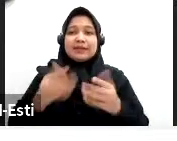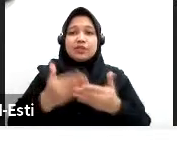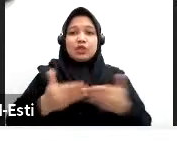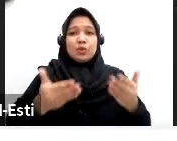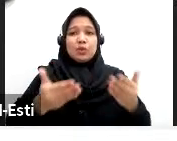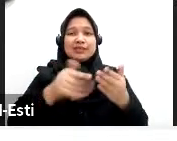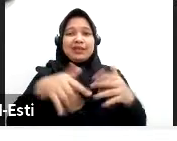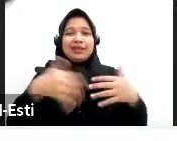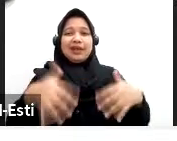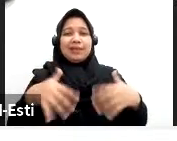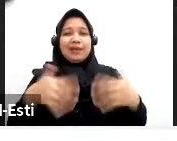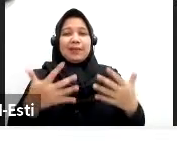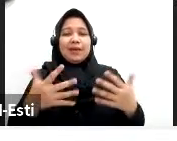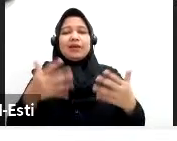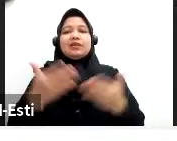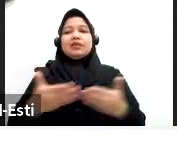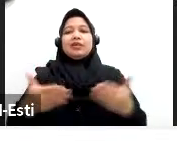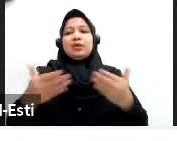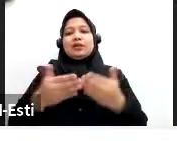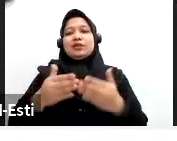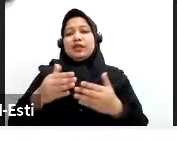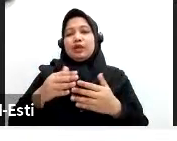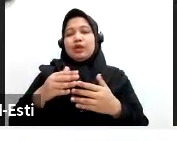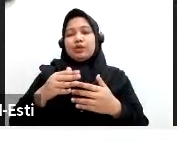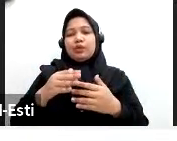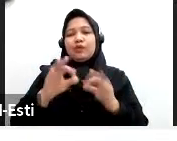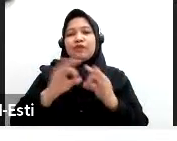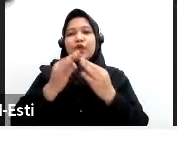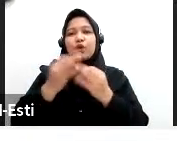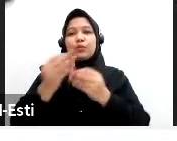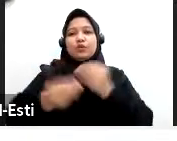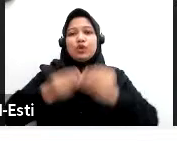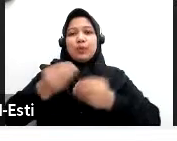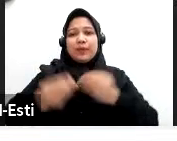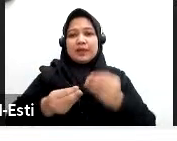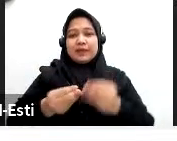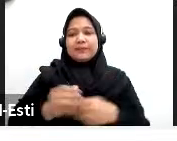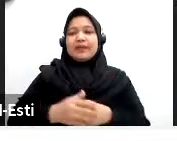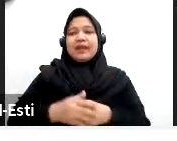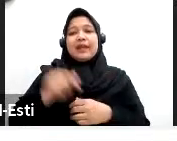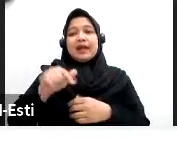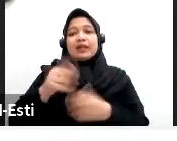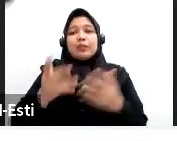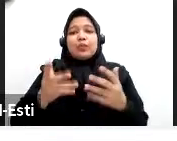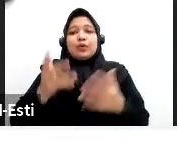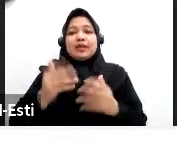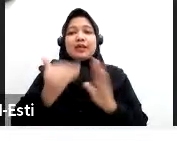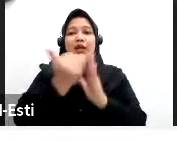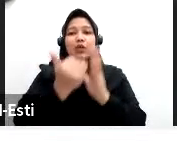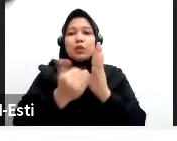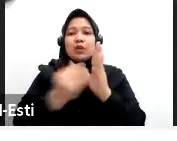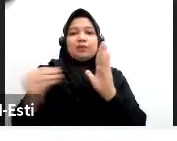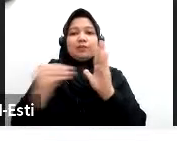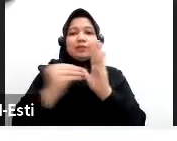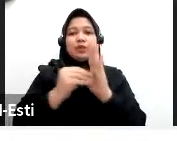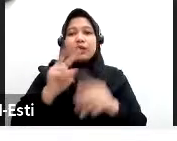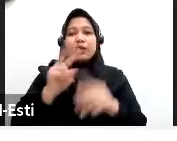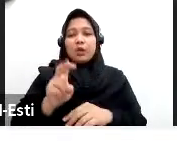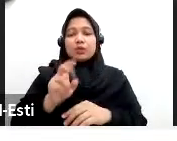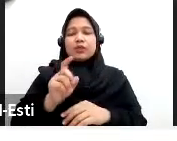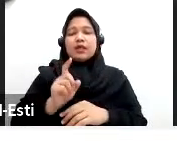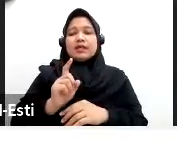tadi lo soal potensi forum dopingnya Nah ini mungkin barangkali perlu dimension dalam soal peraturan digital ya bahwa